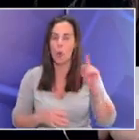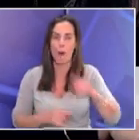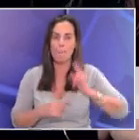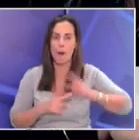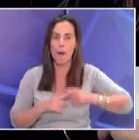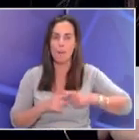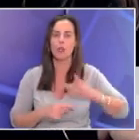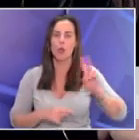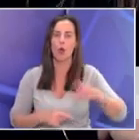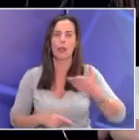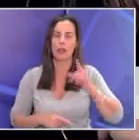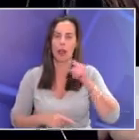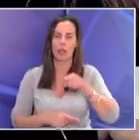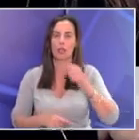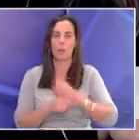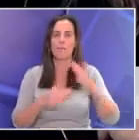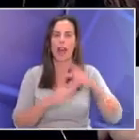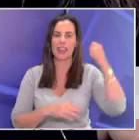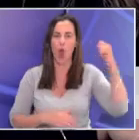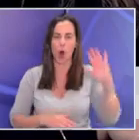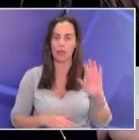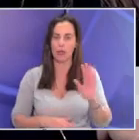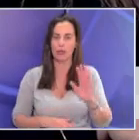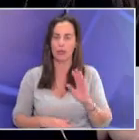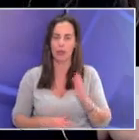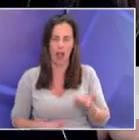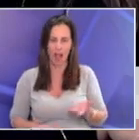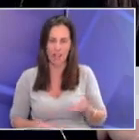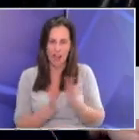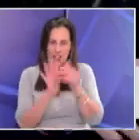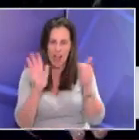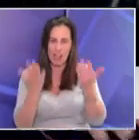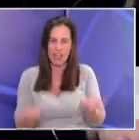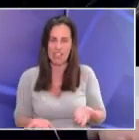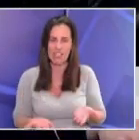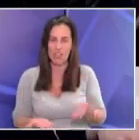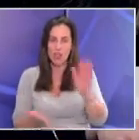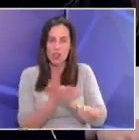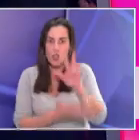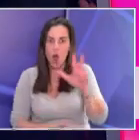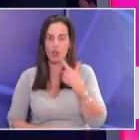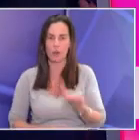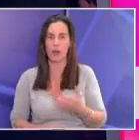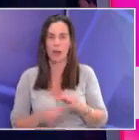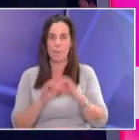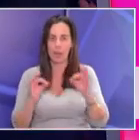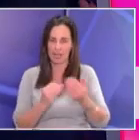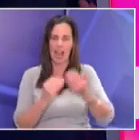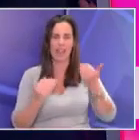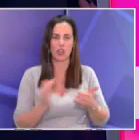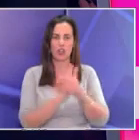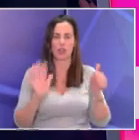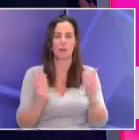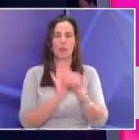מלאה רשאי לגשת לתיאוריה. אז מה שאתה אומר, קהל שבוי... אבל 16! קהל ש... אבל 13! זה מתחיל הרבה לפני